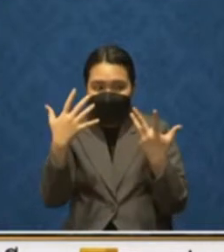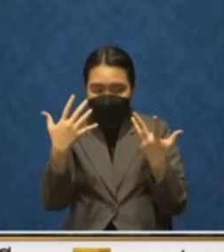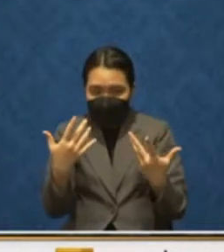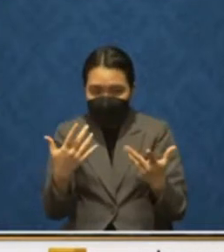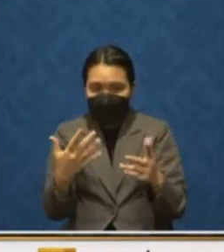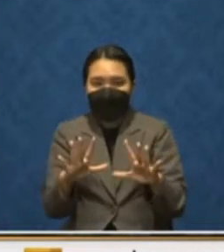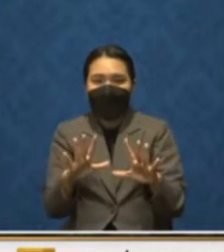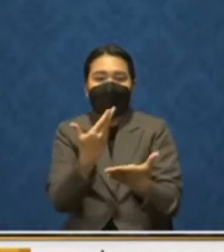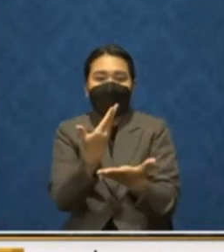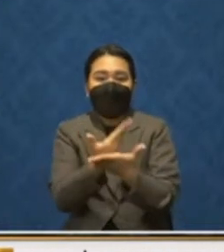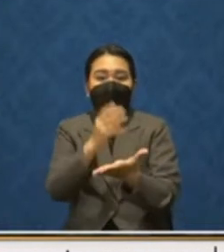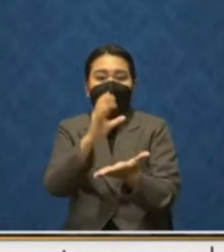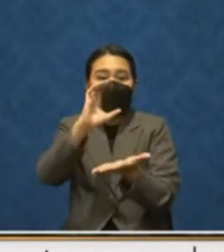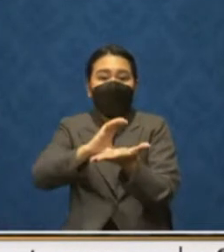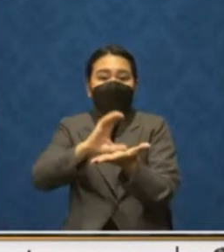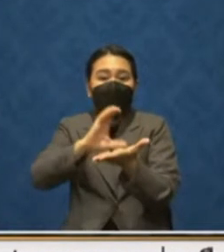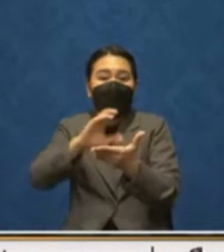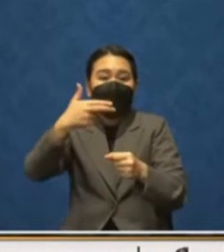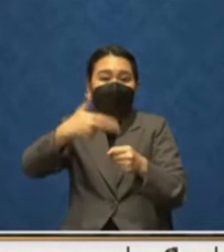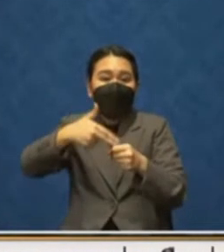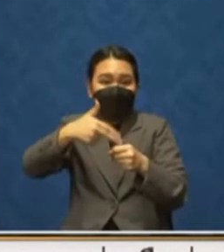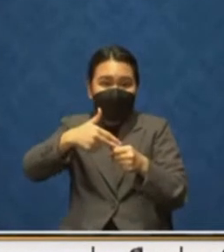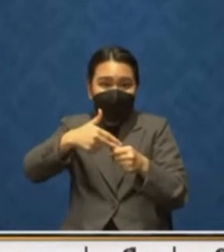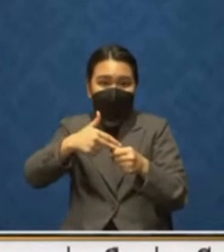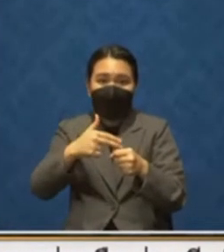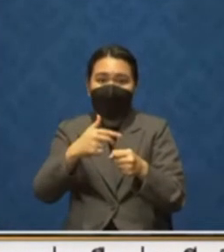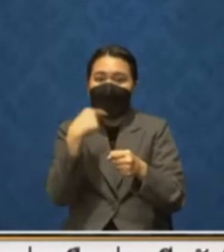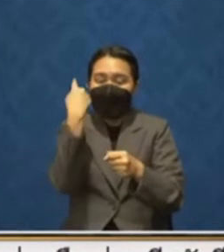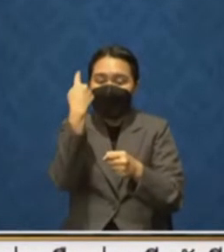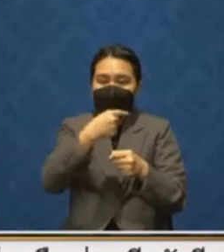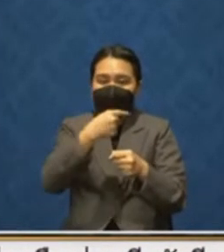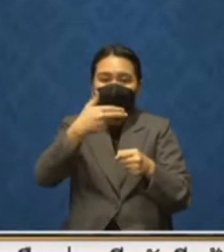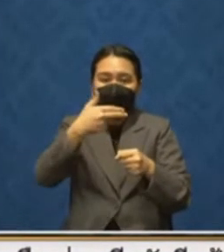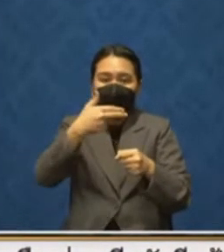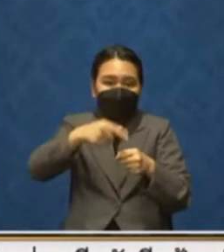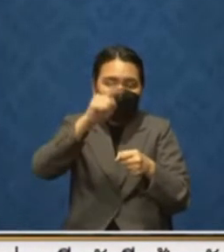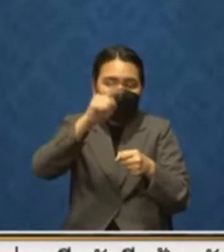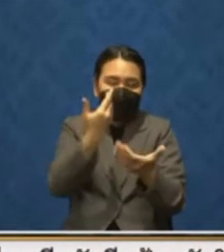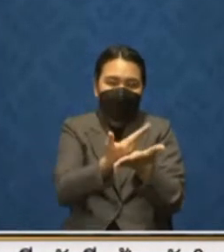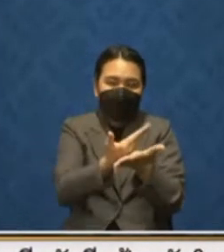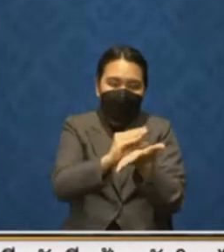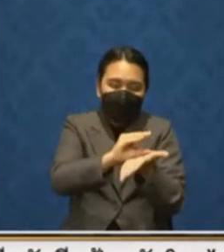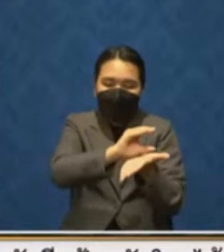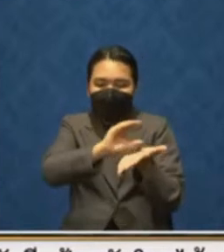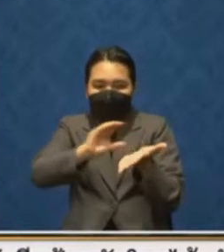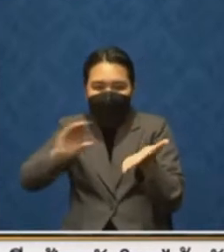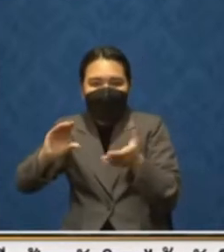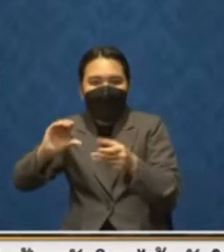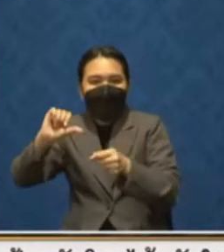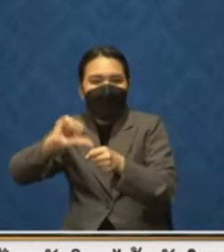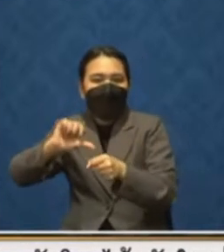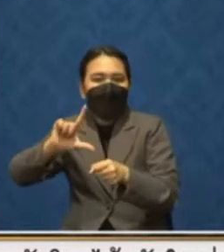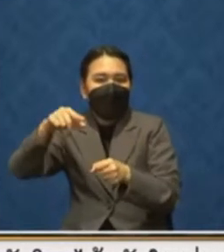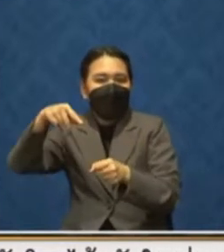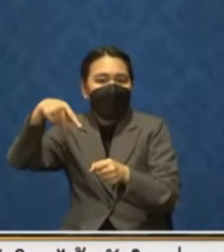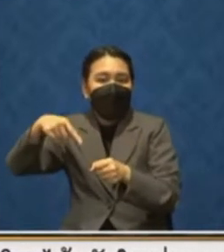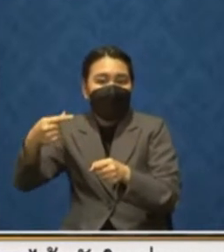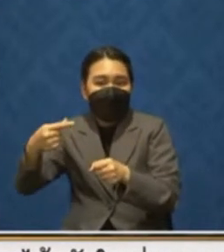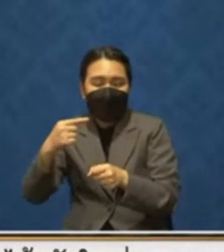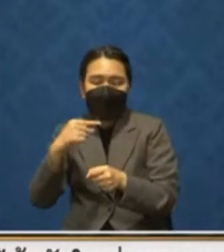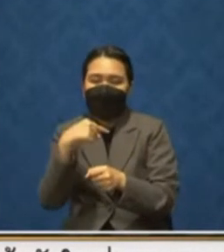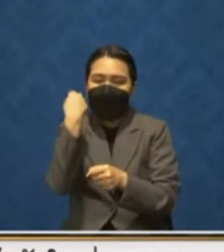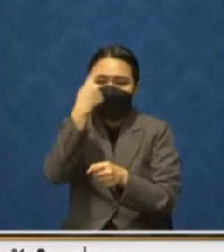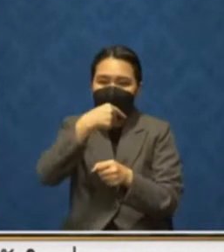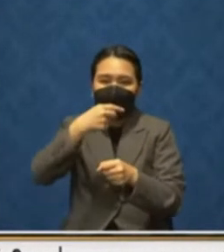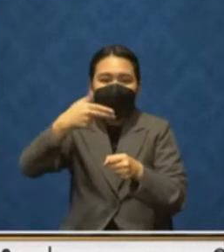เงินกองทุนน้ำมันเนี่ยอ่ะคนเติมน้ำมันก็ต้องไปชดเชย LPGคนเติมโซฮอล์หัวจะช่วยลดณรงค์อุตส่าห์